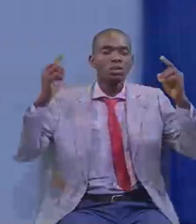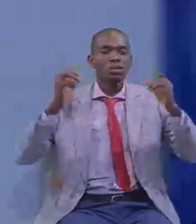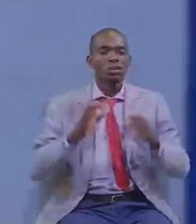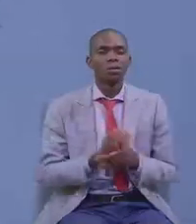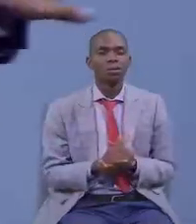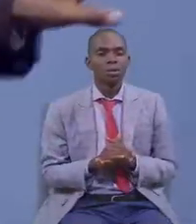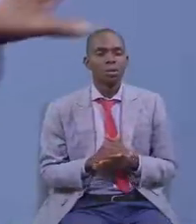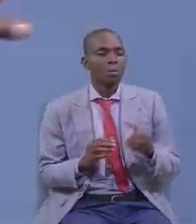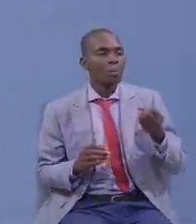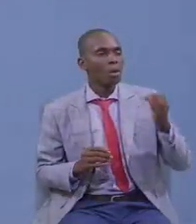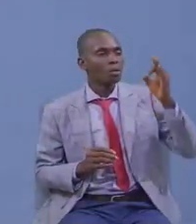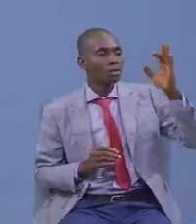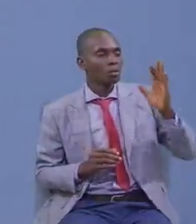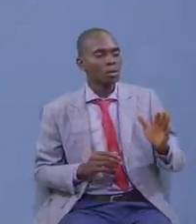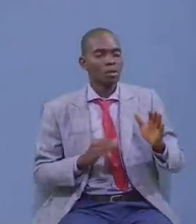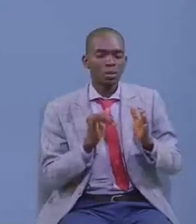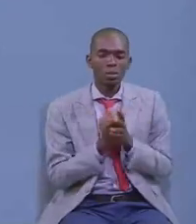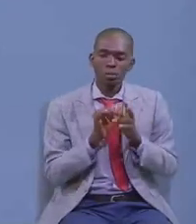Les ministres qui regardent leur nation,